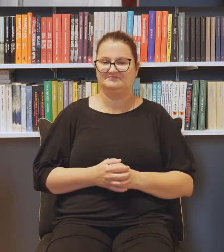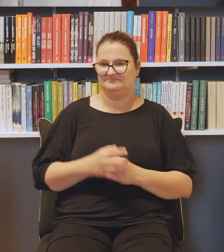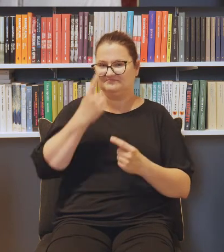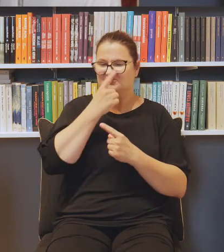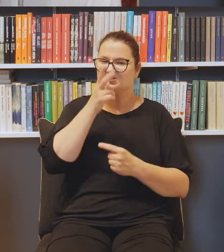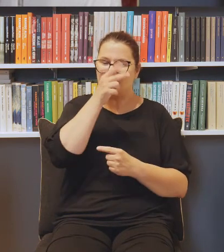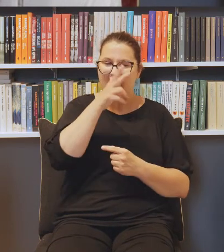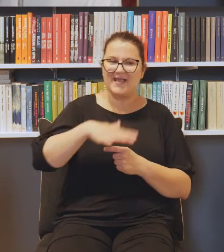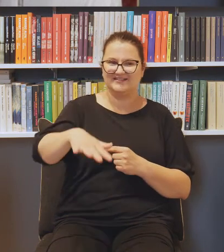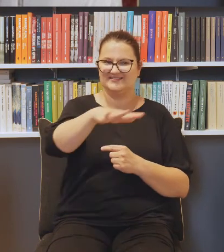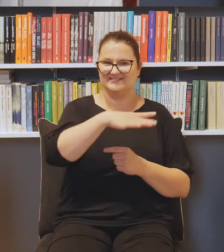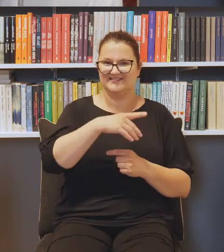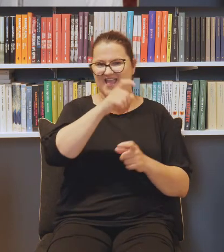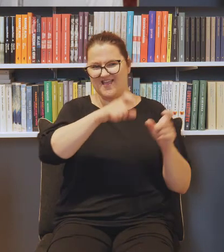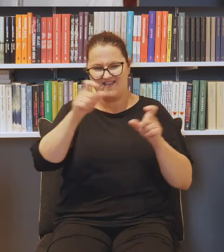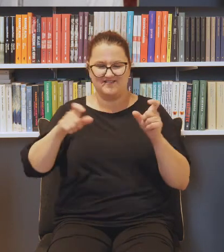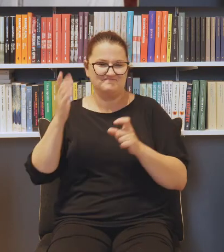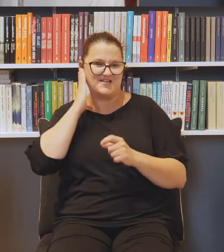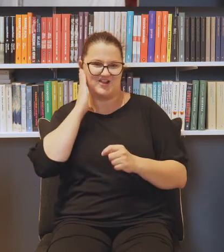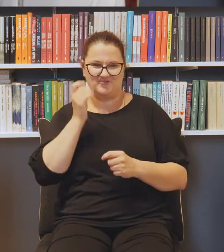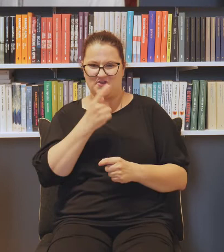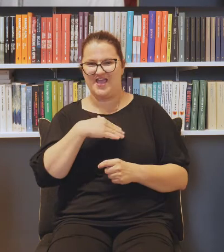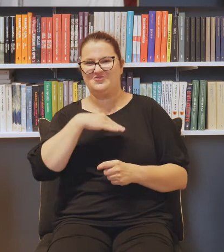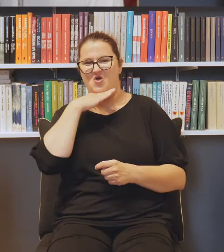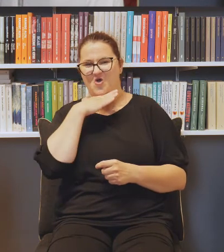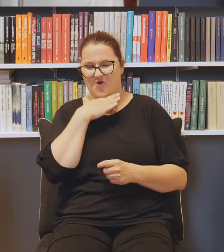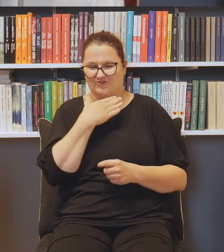że Pabianiczanie mają mnie trochę dość, bo właśnie te książki,